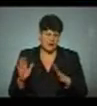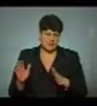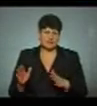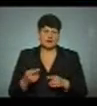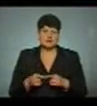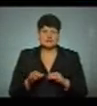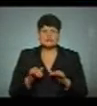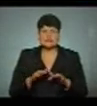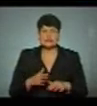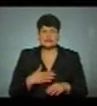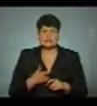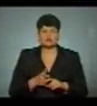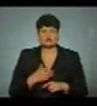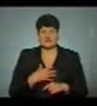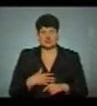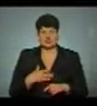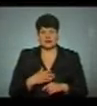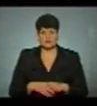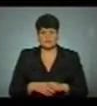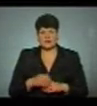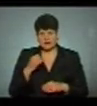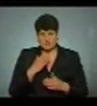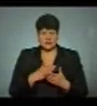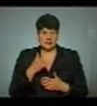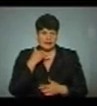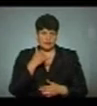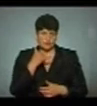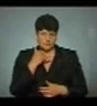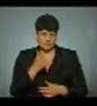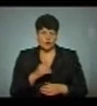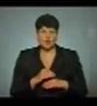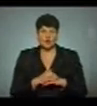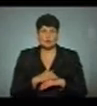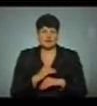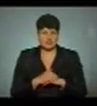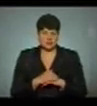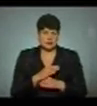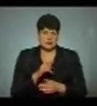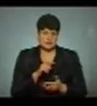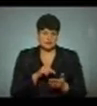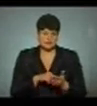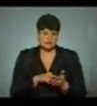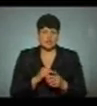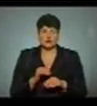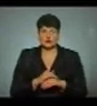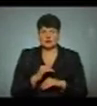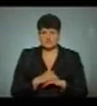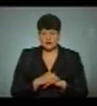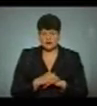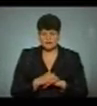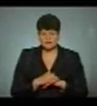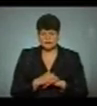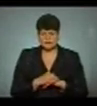ці заходи для нас дуже важливі. Я вам дякую, маємо ще телефонний дзвінок. Доброго вечора, будь ласка, запитуйте. Добрий вечір.